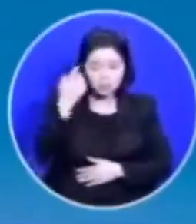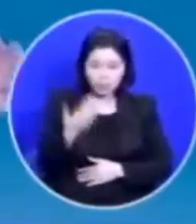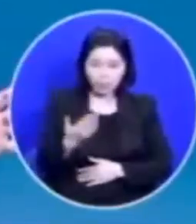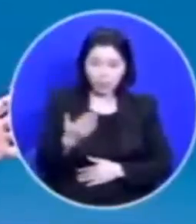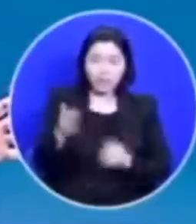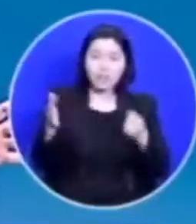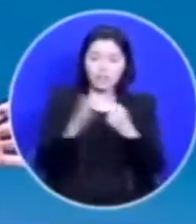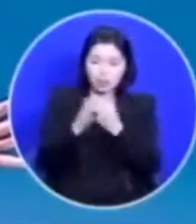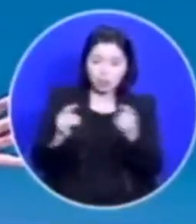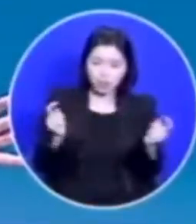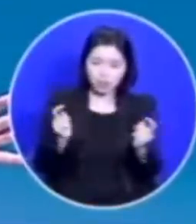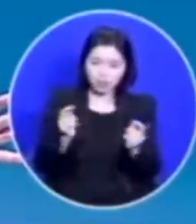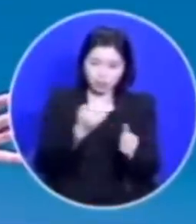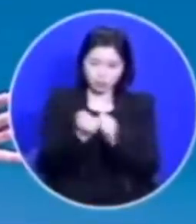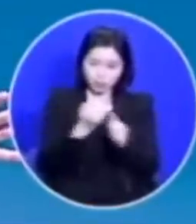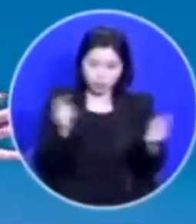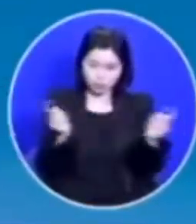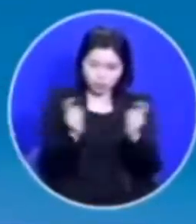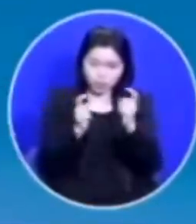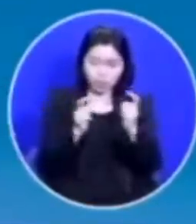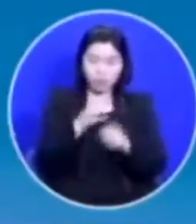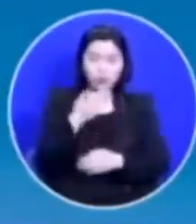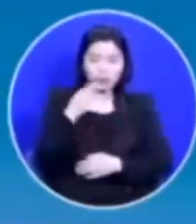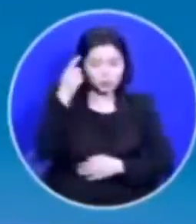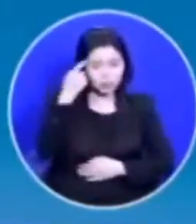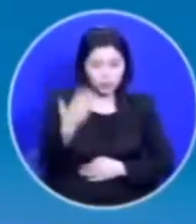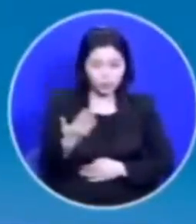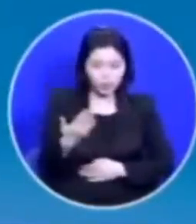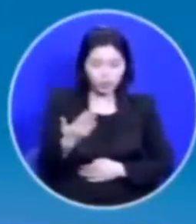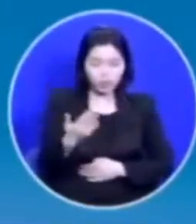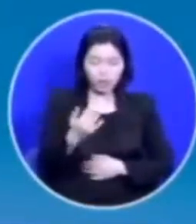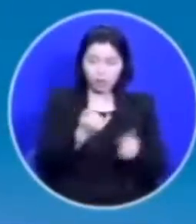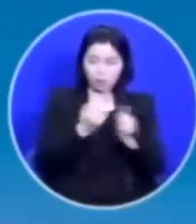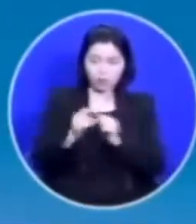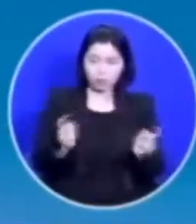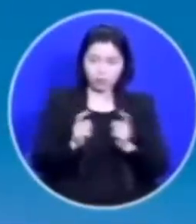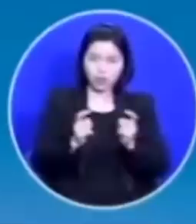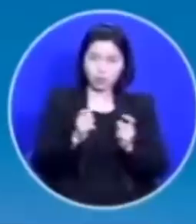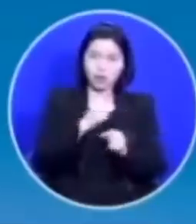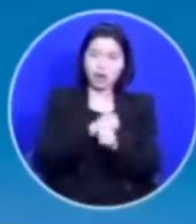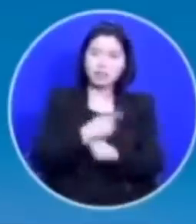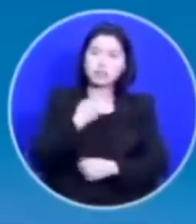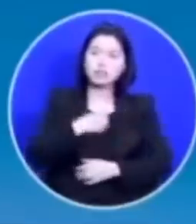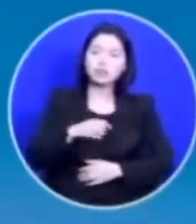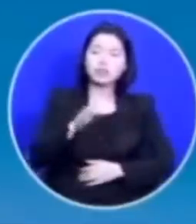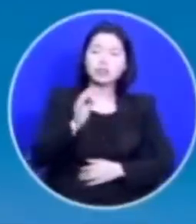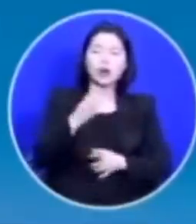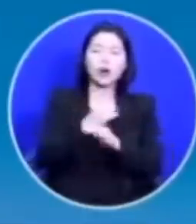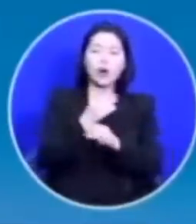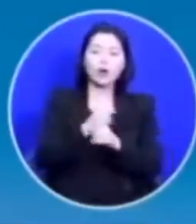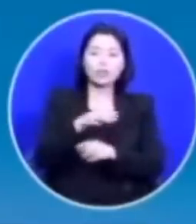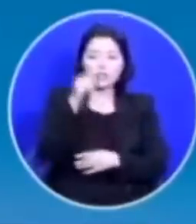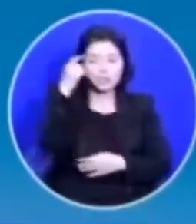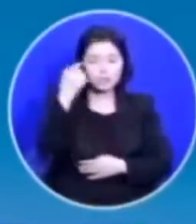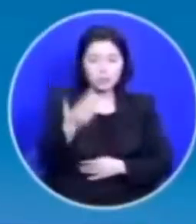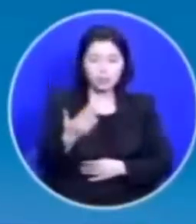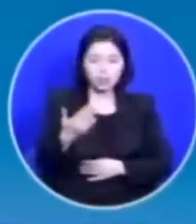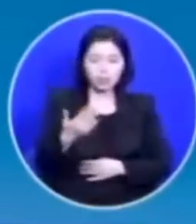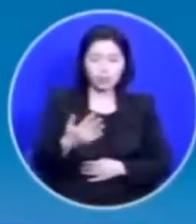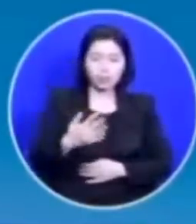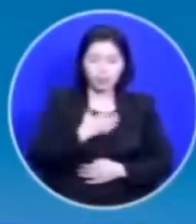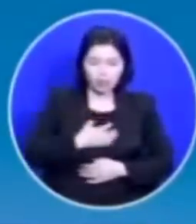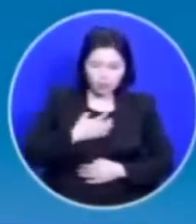부부싸움도 안됩니까 부모 싸움 해본 지 언제지 우리가 여러분 그렇습니까 염려와